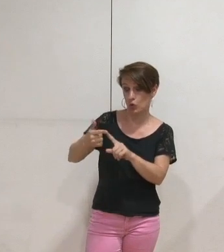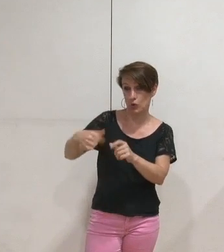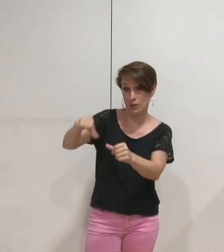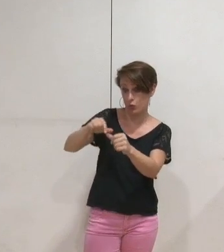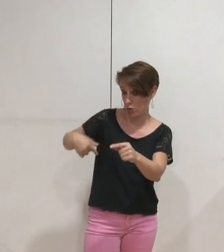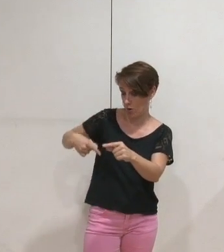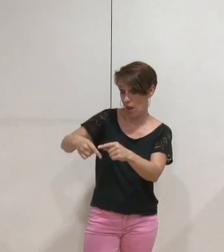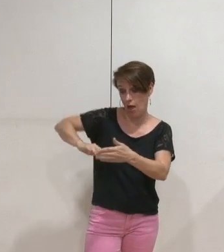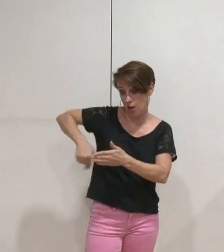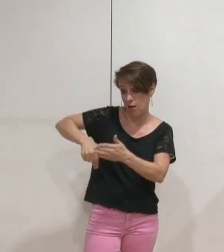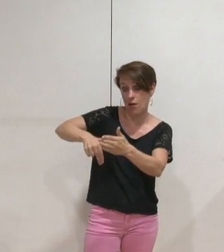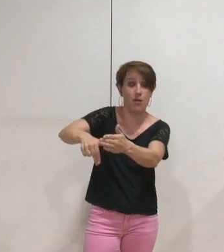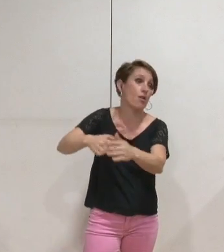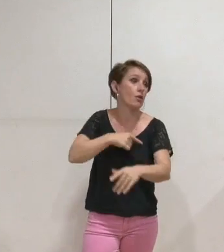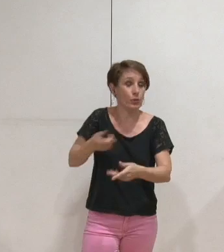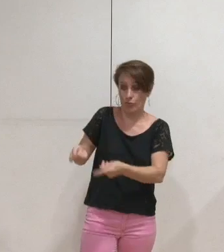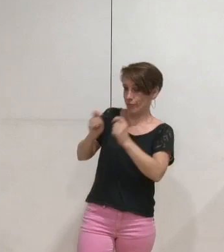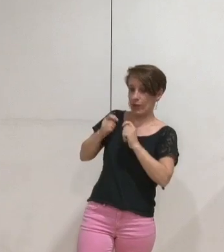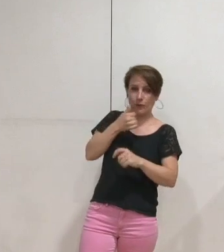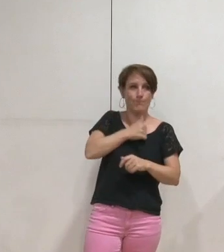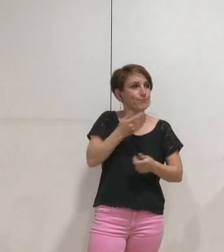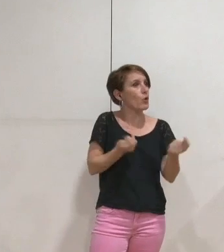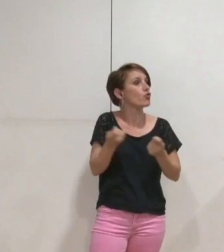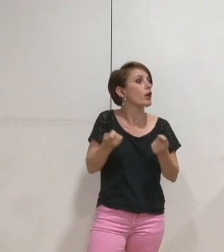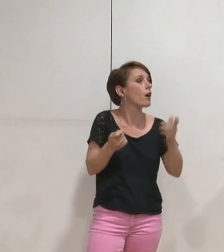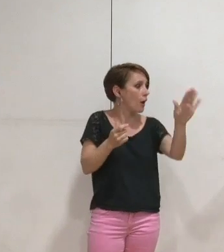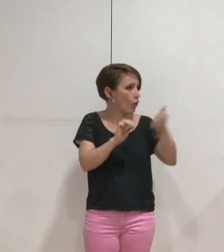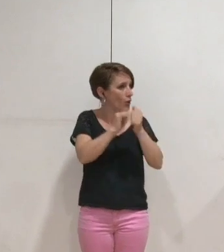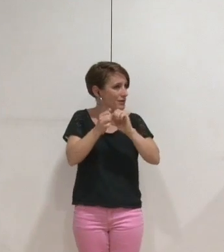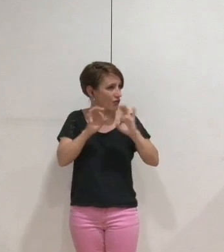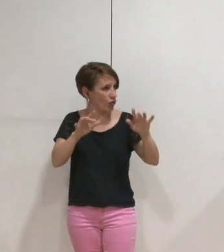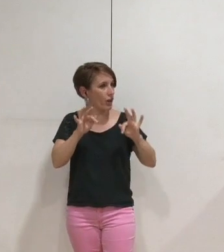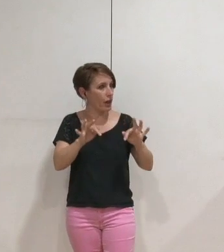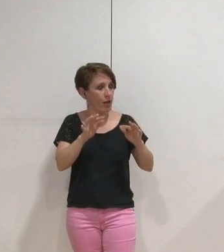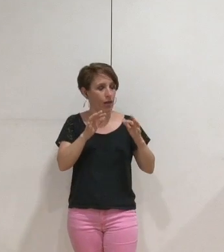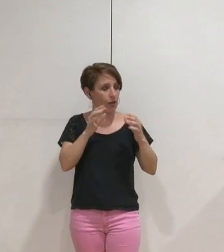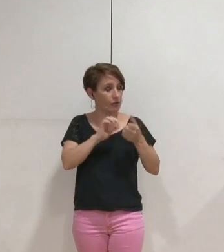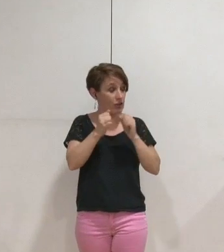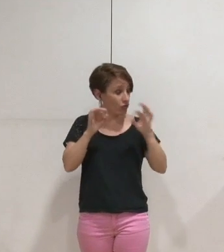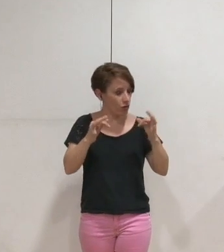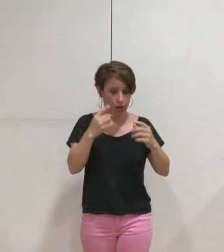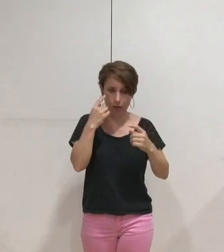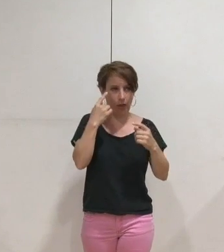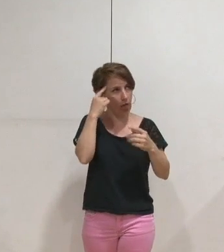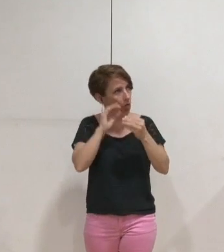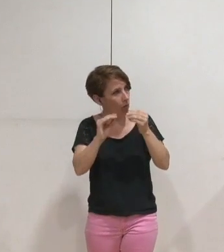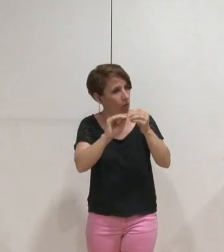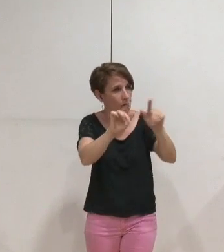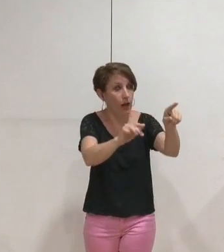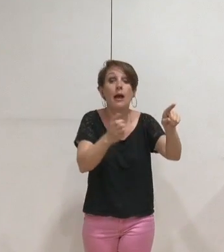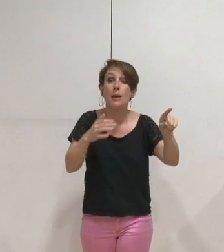et notre élection ça ne change rien sur les questions que vous soulevez mais le retrait de permis a